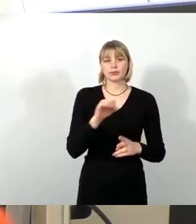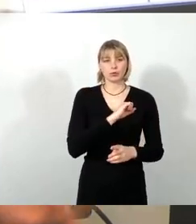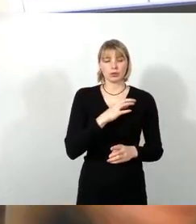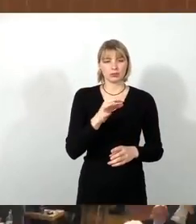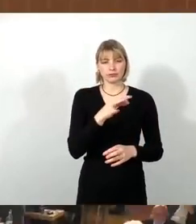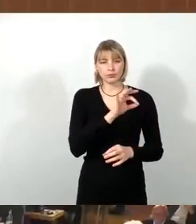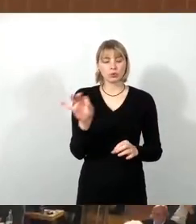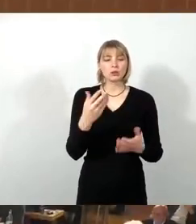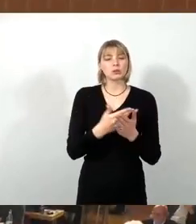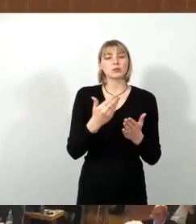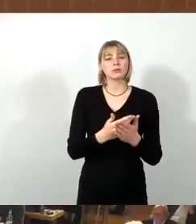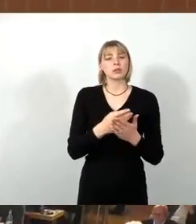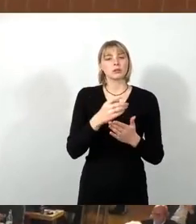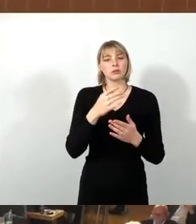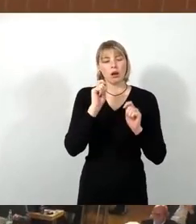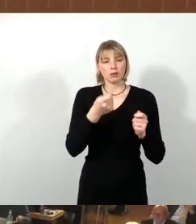Dank.